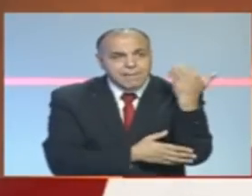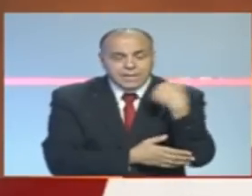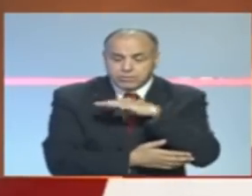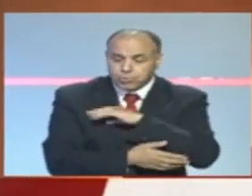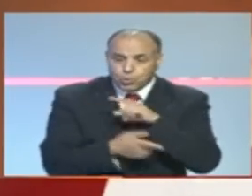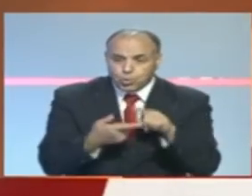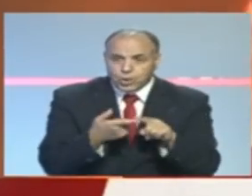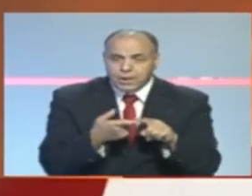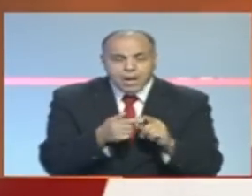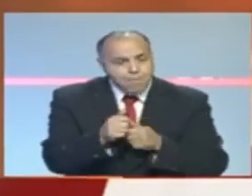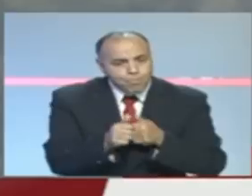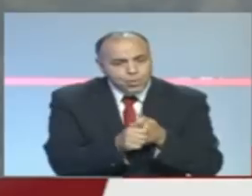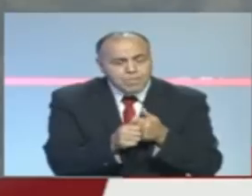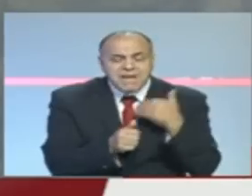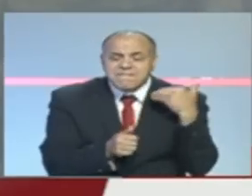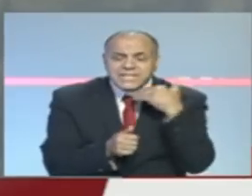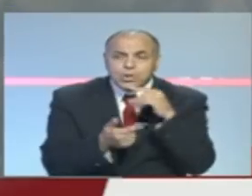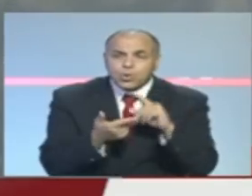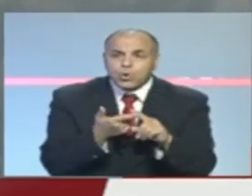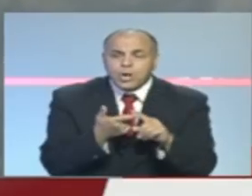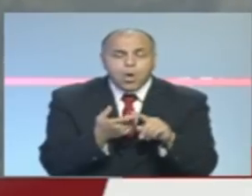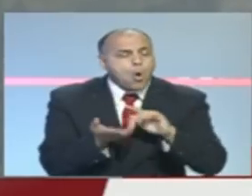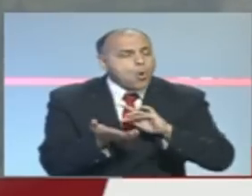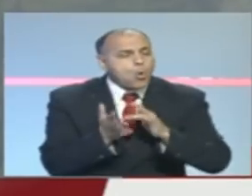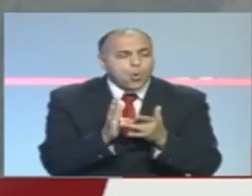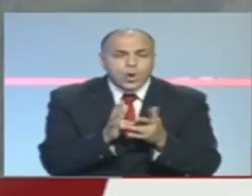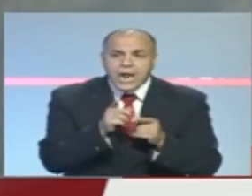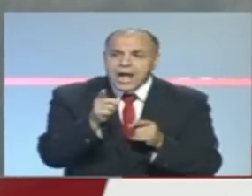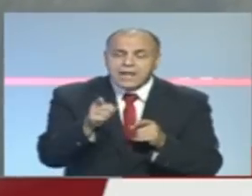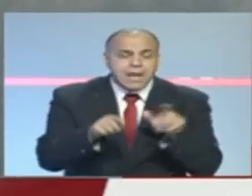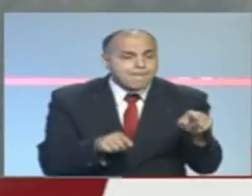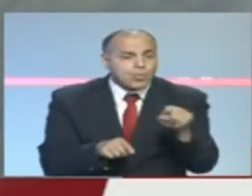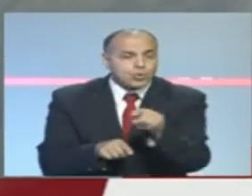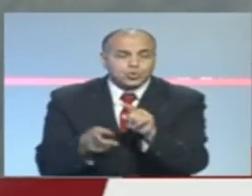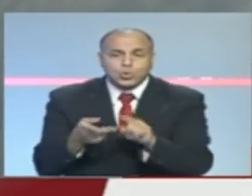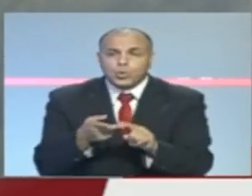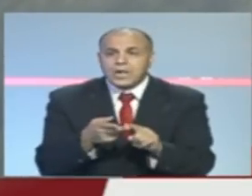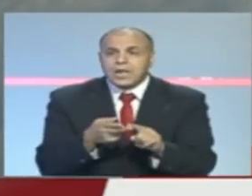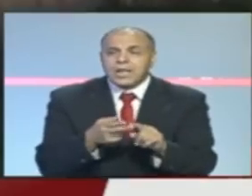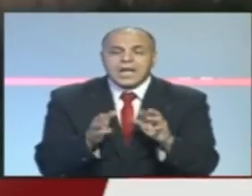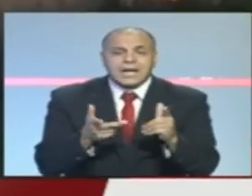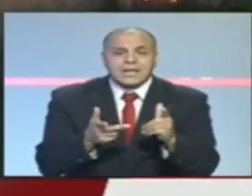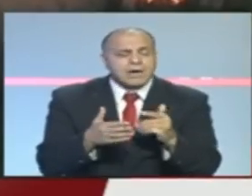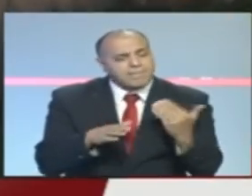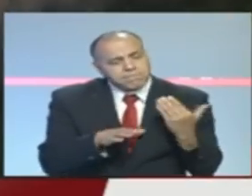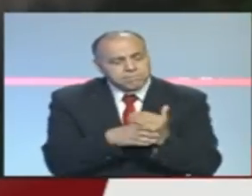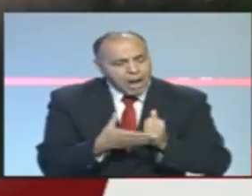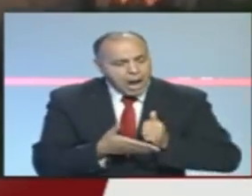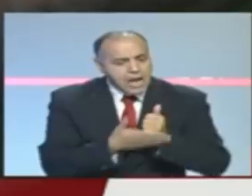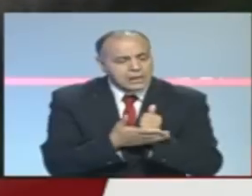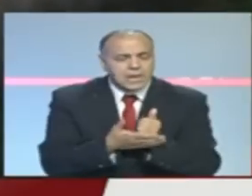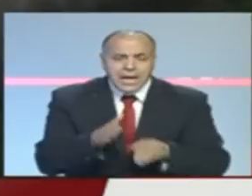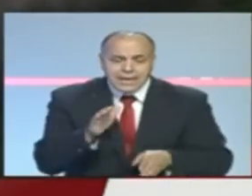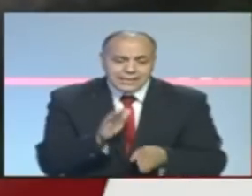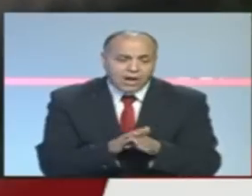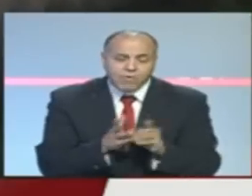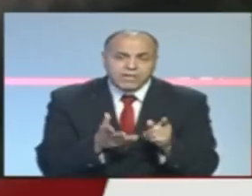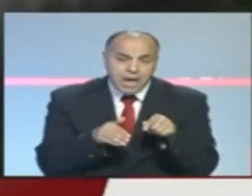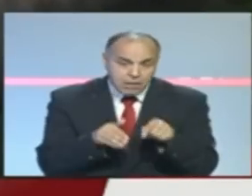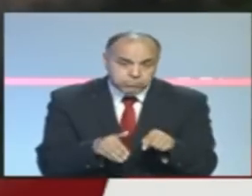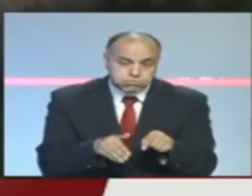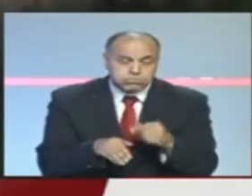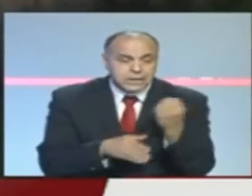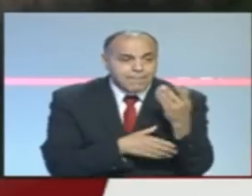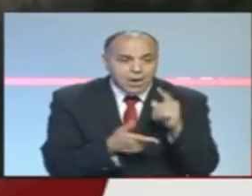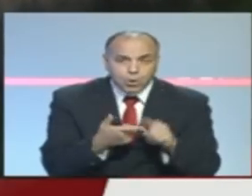في متابعه حينيه بجميع الوضعيات الموجوده يتم توجيه التدخلات انطلاق ال اه منها